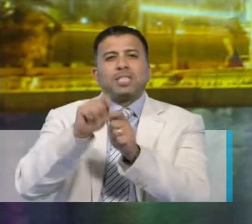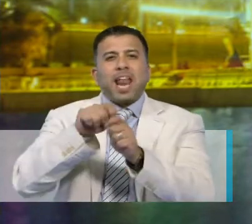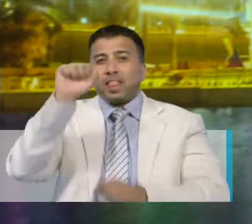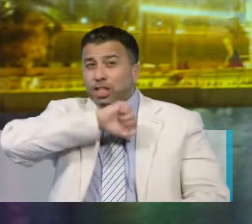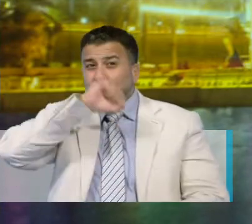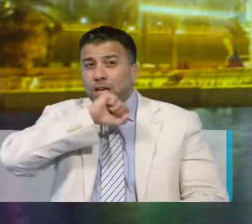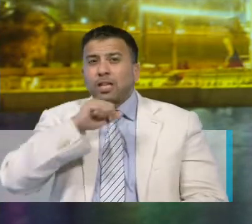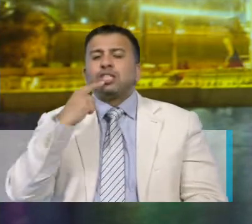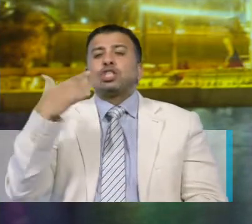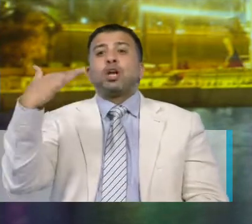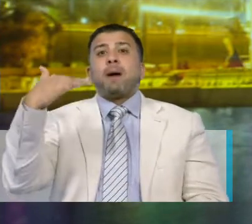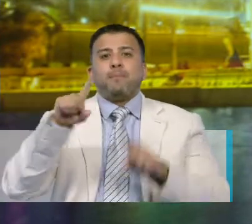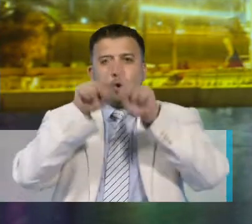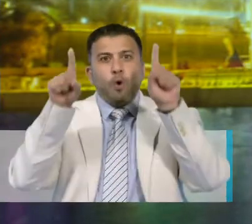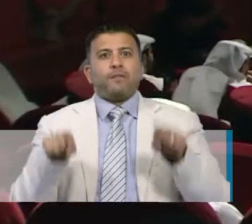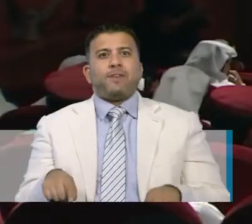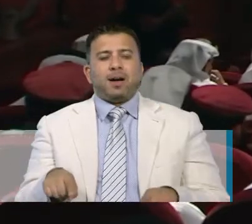مجلس شباب الغرفة.